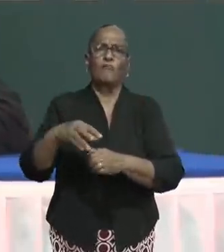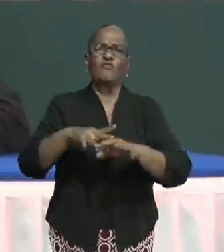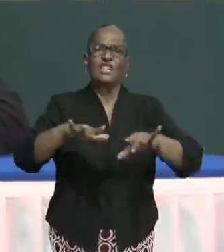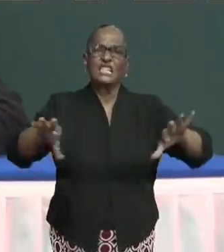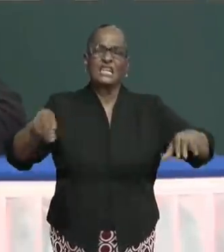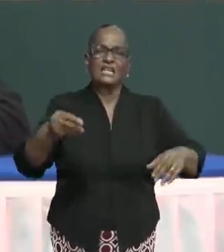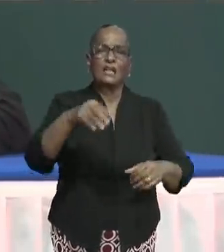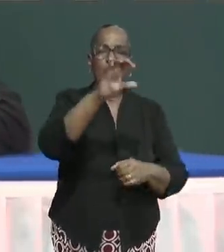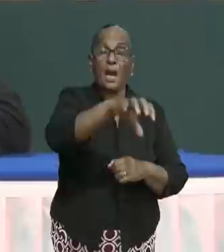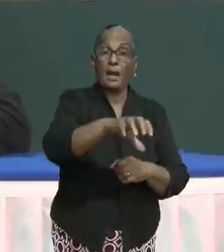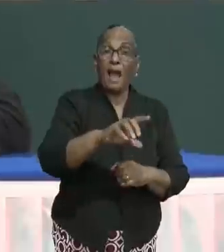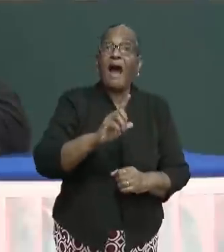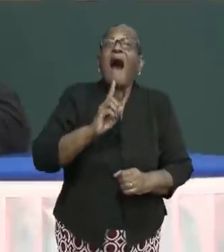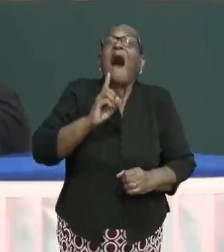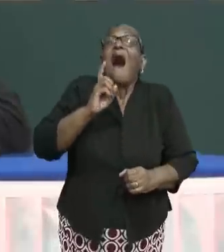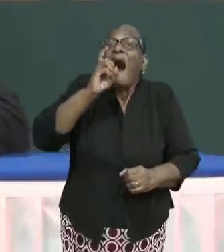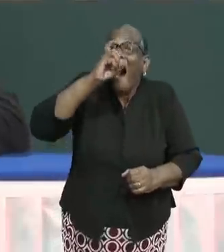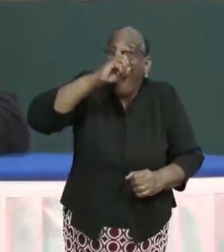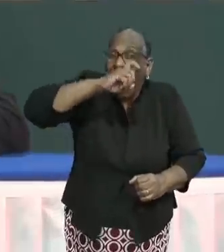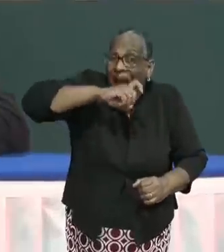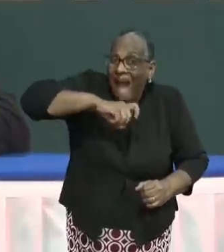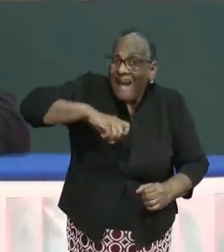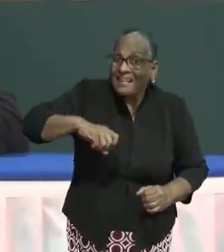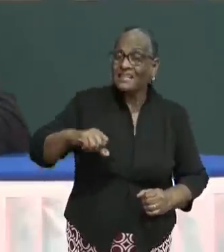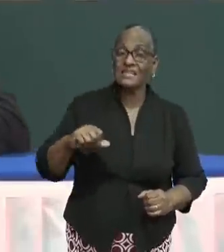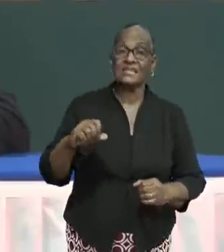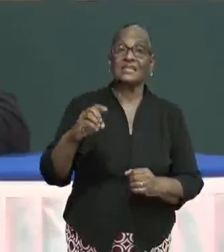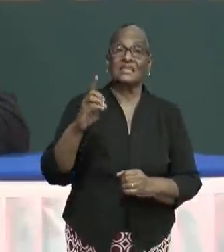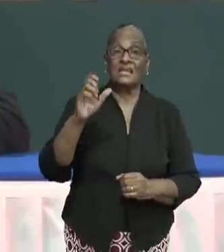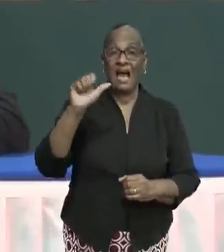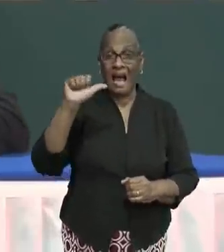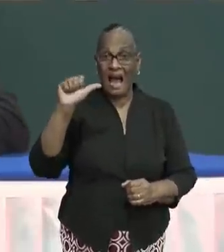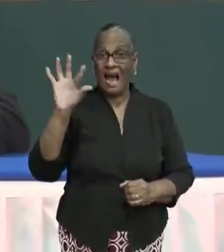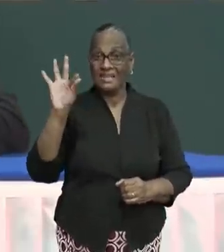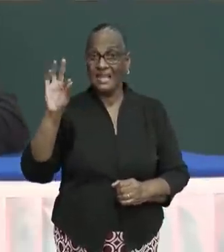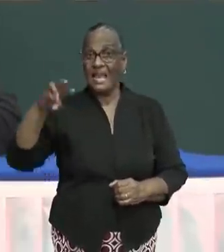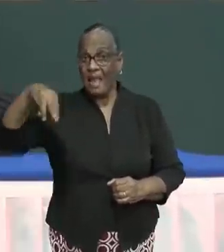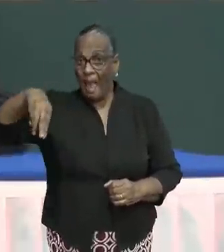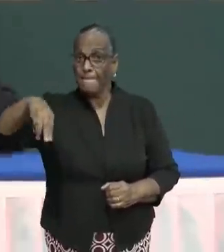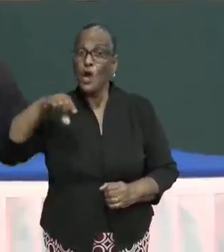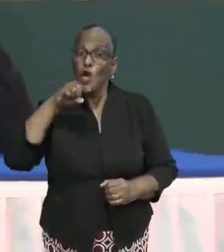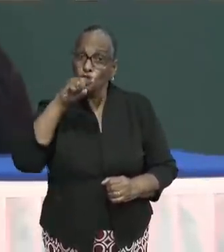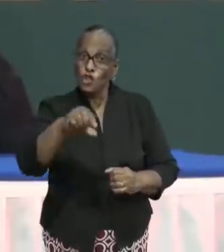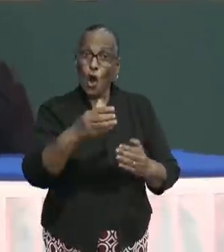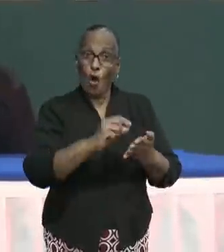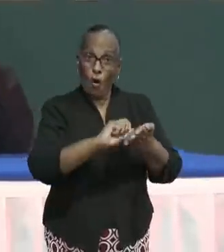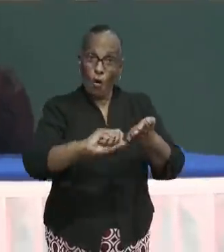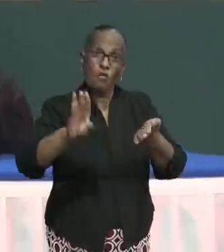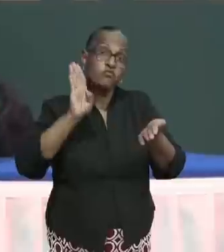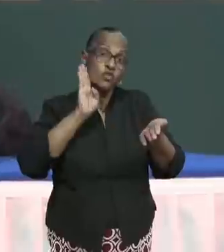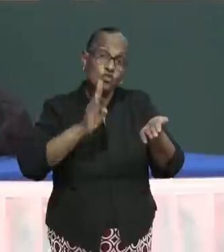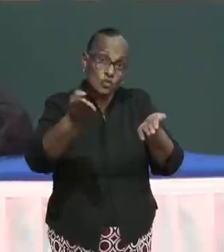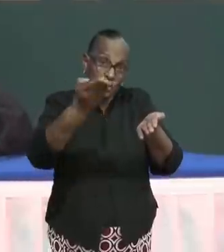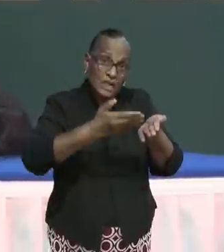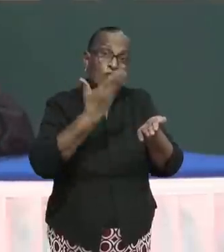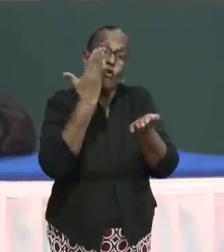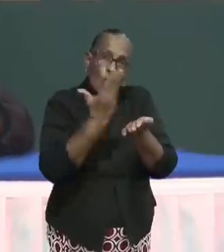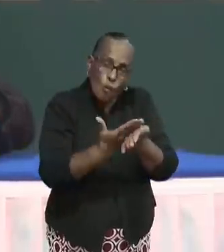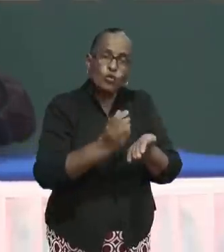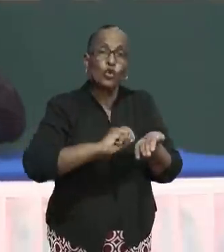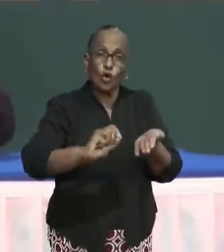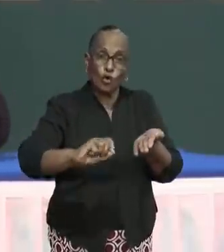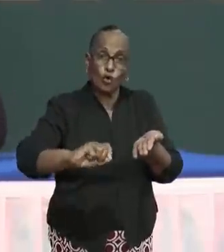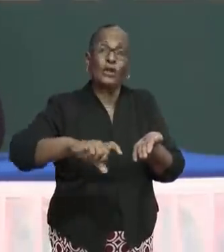indien arbeid uw aanvraag heeft goedgekeurd. Ook hier geldt het, en dat heb ik al een paar keer aangegeven,